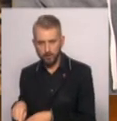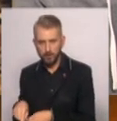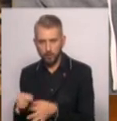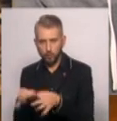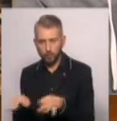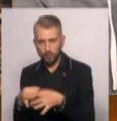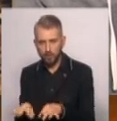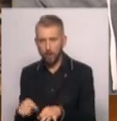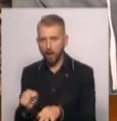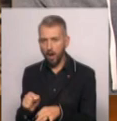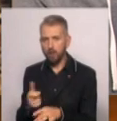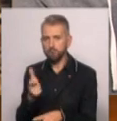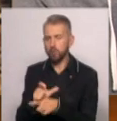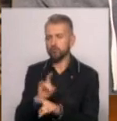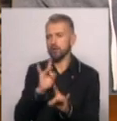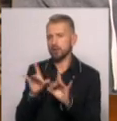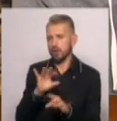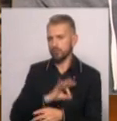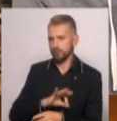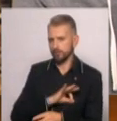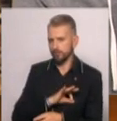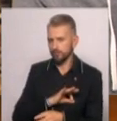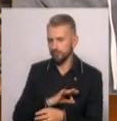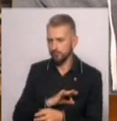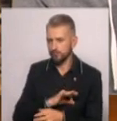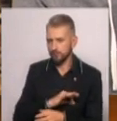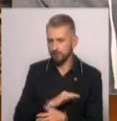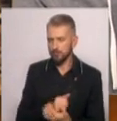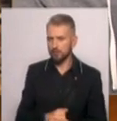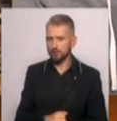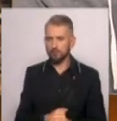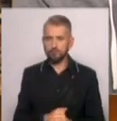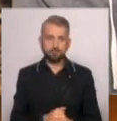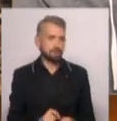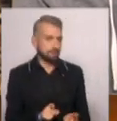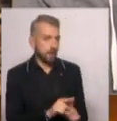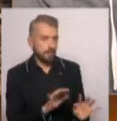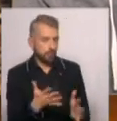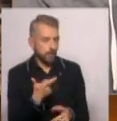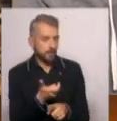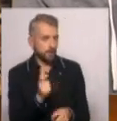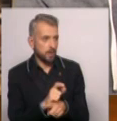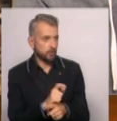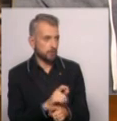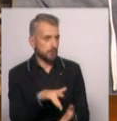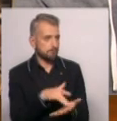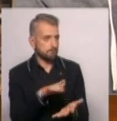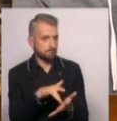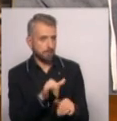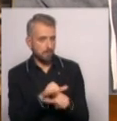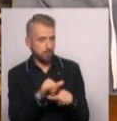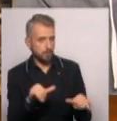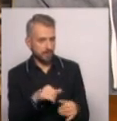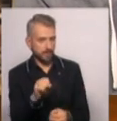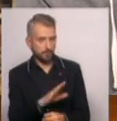Так. А все ж таки до рекламодавців більше переходить весь цей тендерний процес. Ну, так відбувається в більшості мегаполісів Європи. Тобто